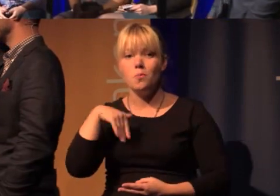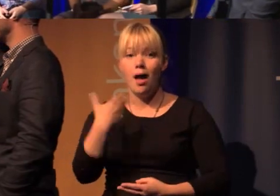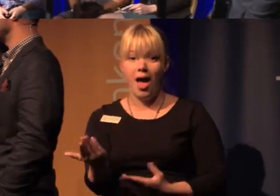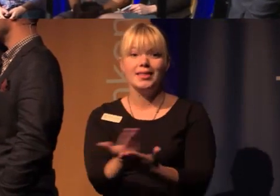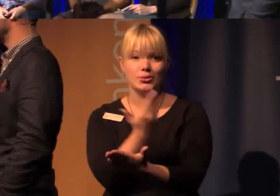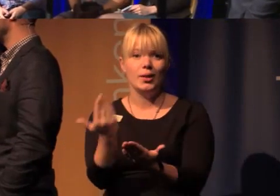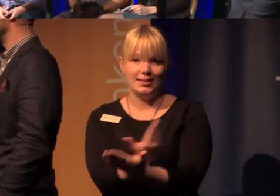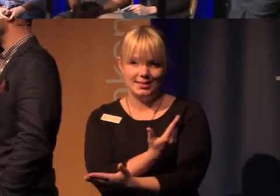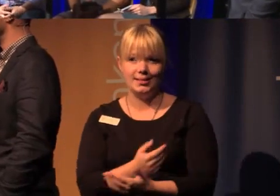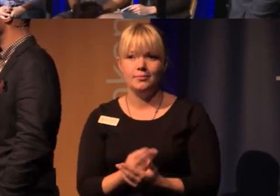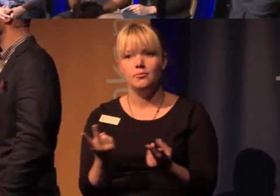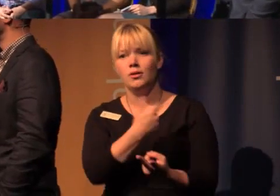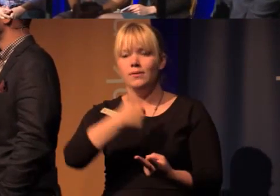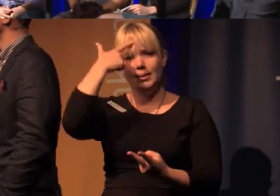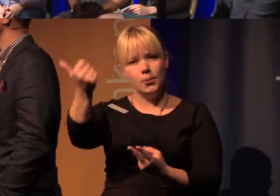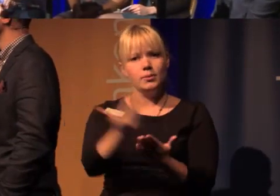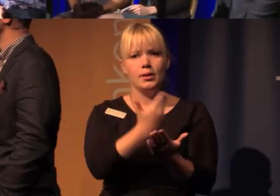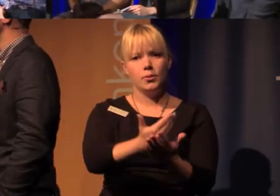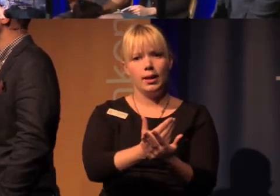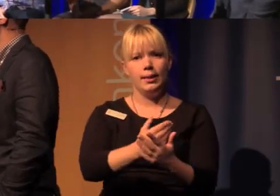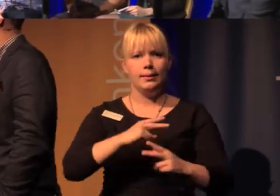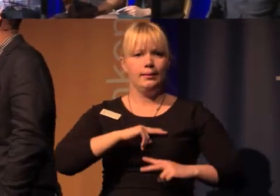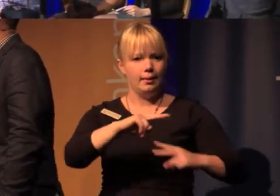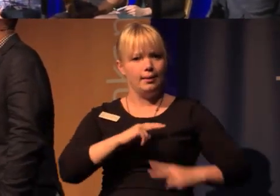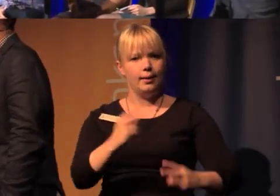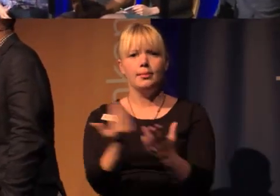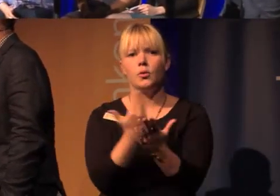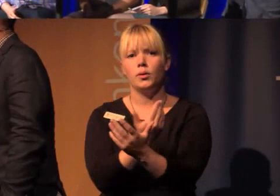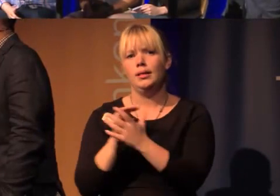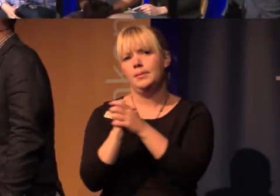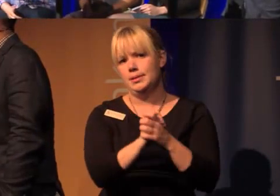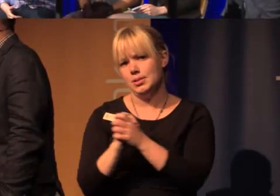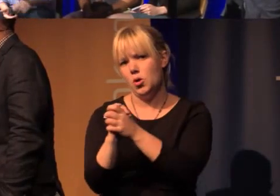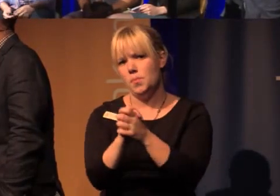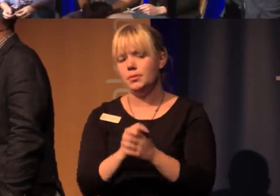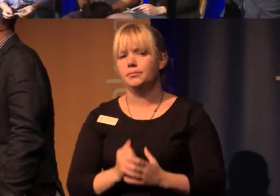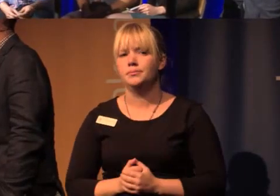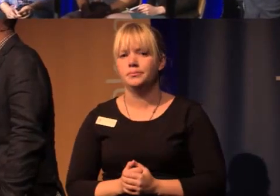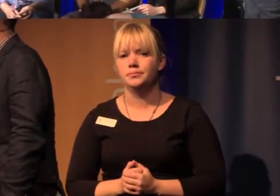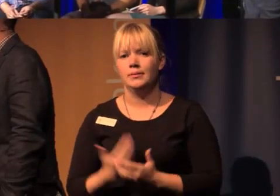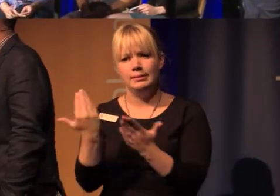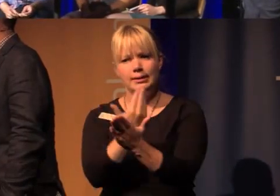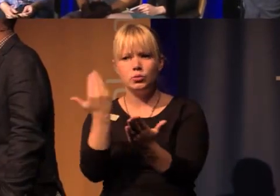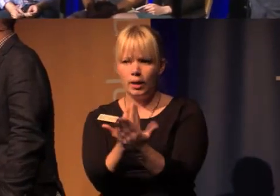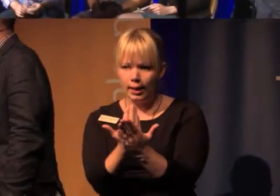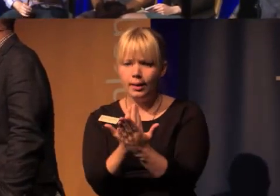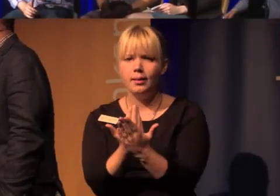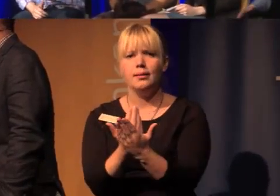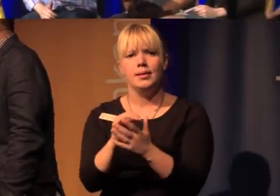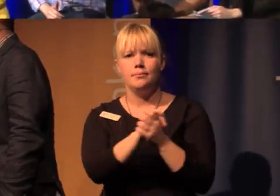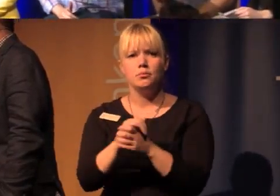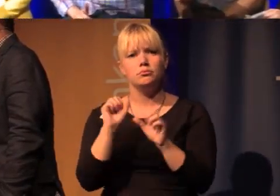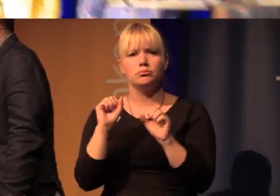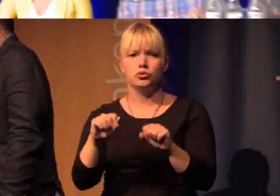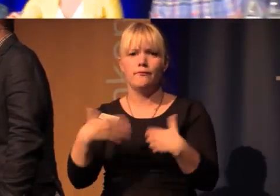innebär att vi tror på nationell identitet och nationell gemenskap. Och den nationella gemenskapen, den måste kunna frodas, och